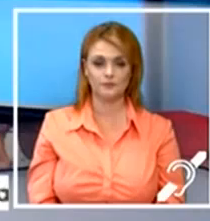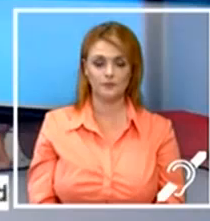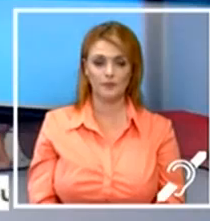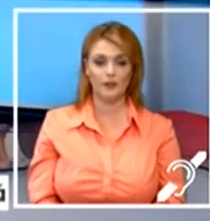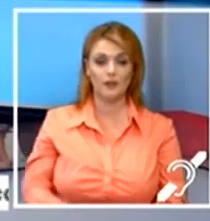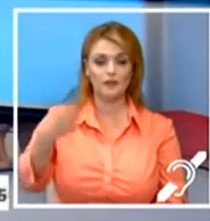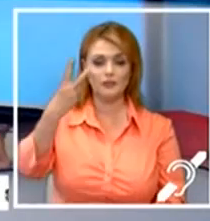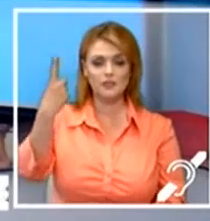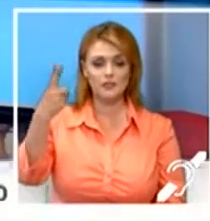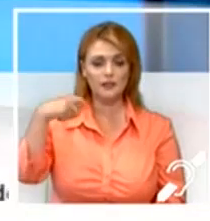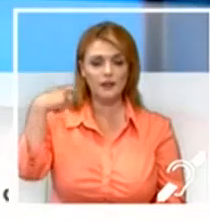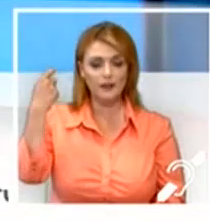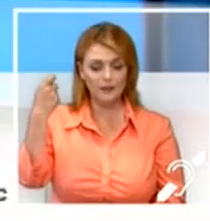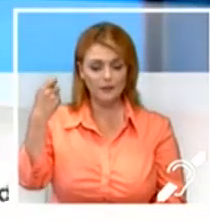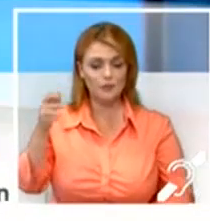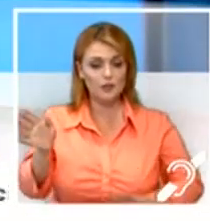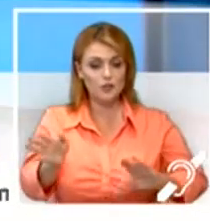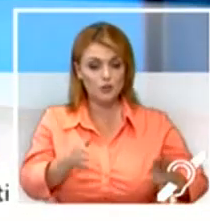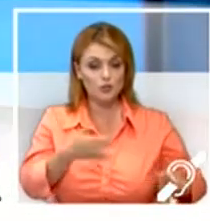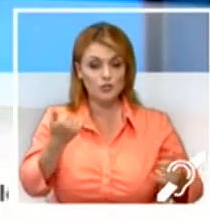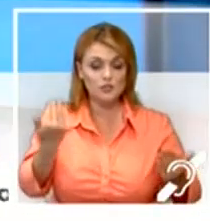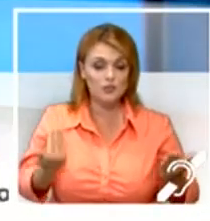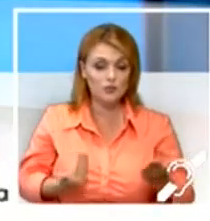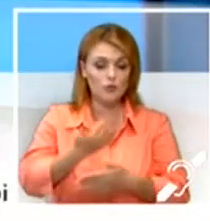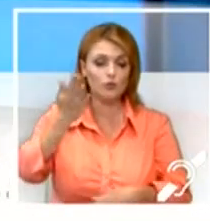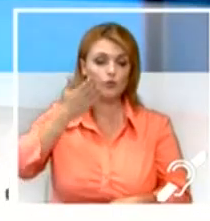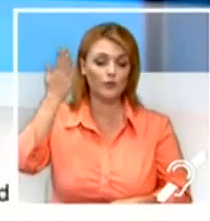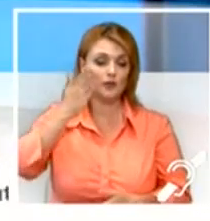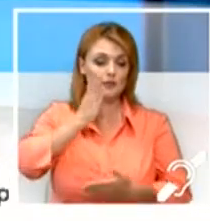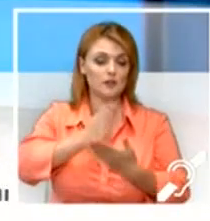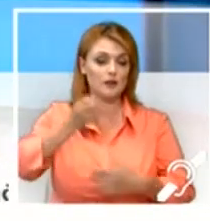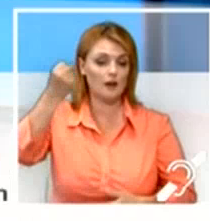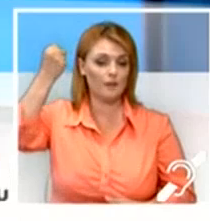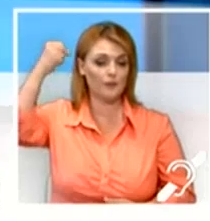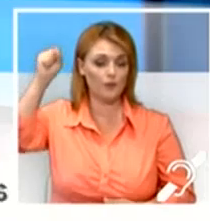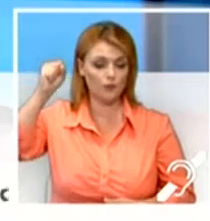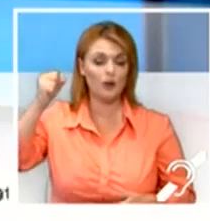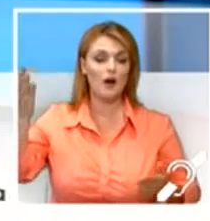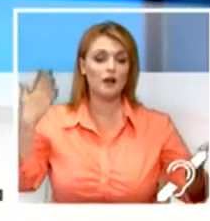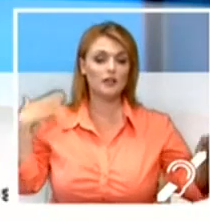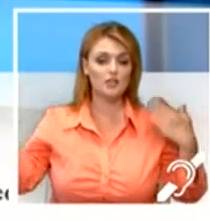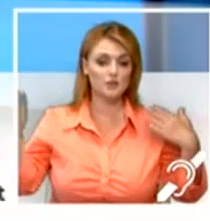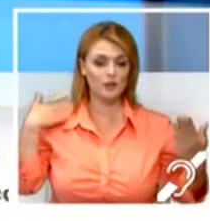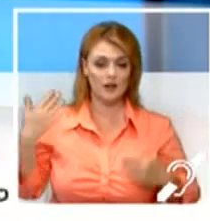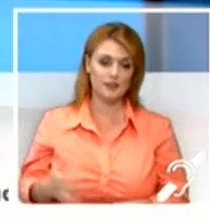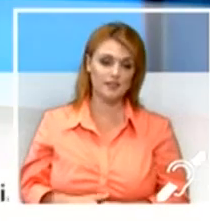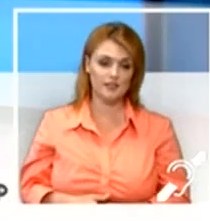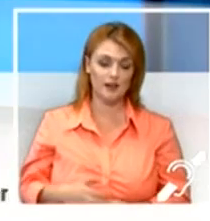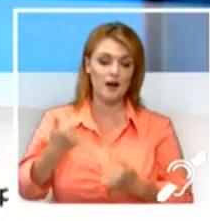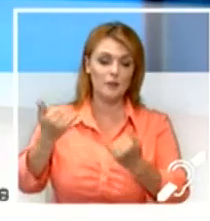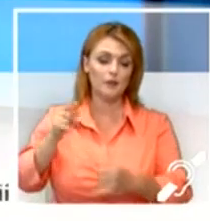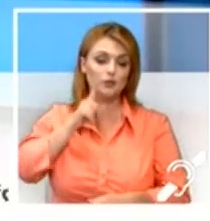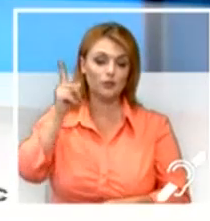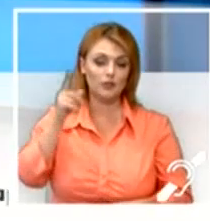După 21 de ani, România e din nou campioană pe echipe în concursul de gimnastică de la Festivalul Olimpic al Tineretului